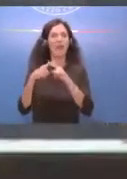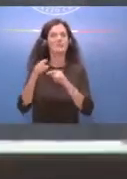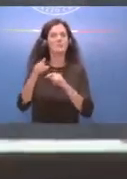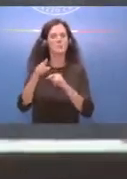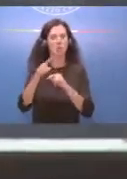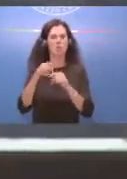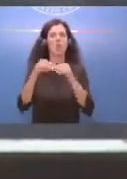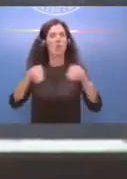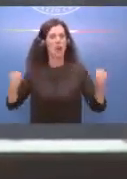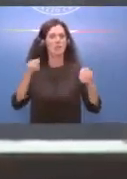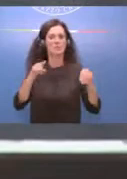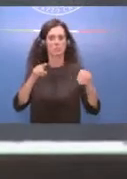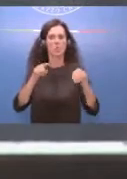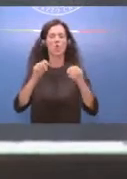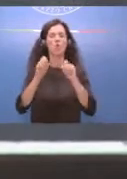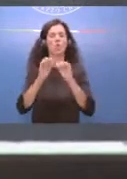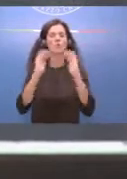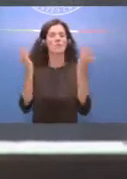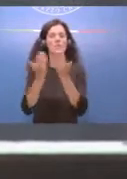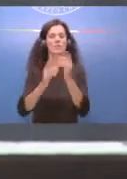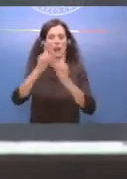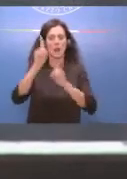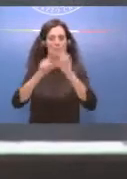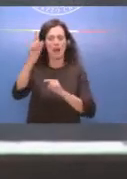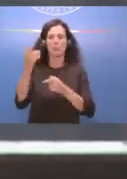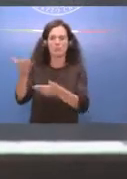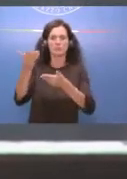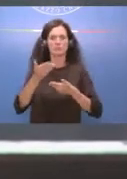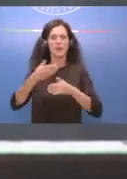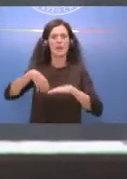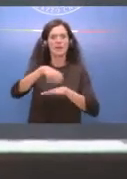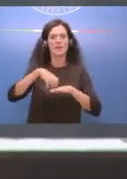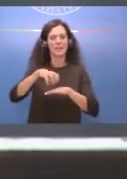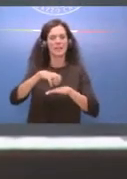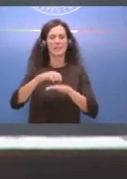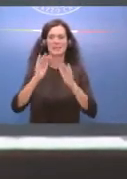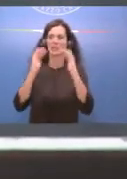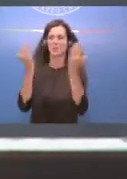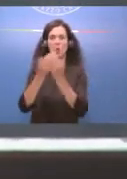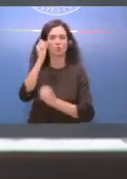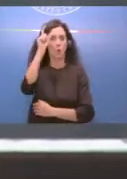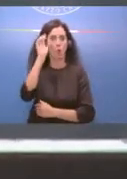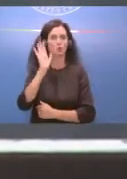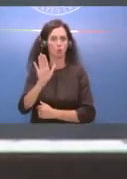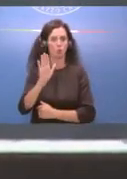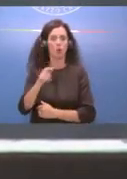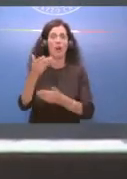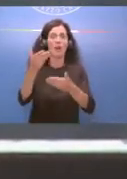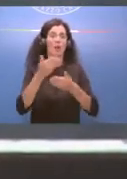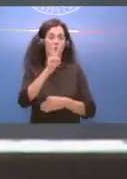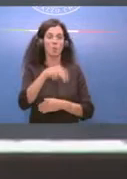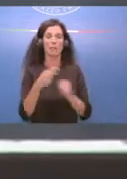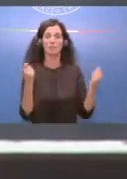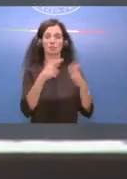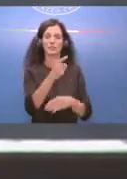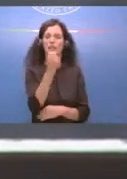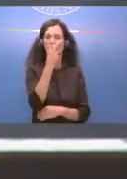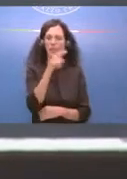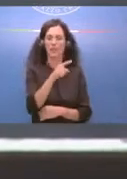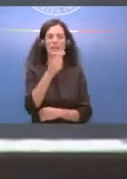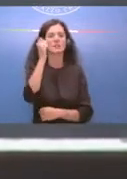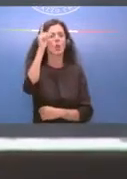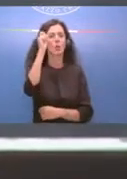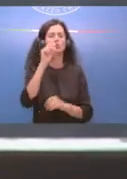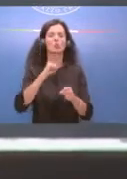invitammo nel 2015 ministri della cultura di tutto il mondo e nel 2017 ospitammo a firenze il primo di sette cultura della